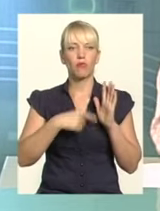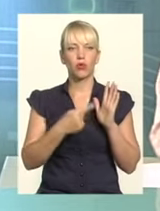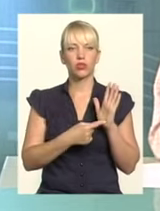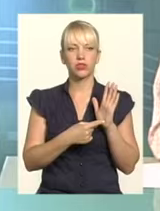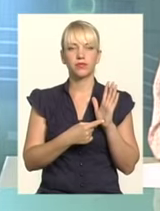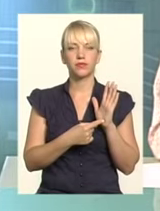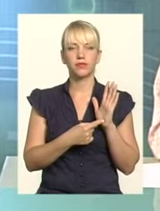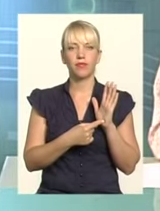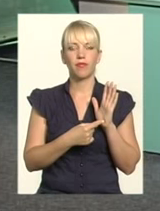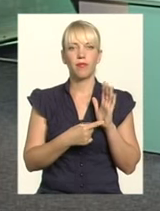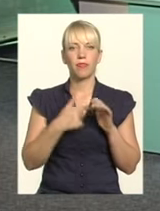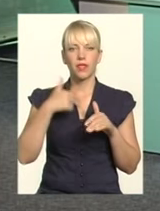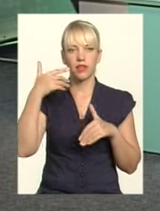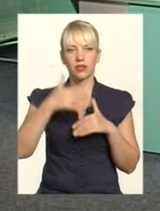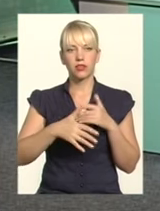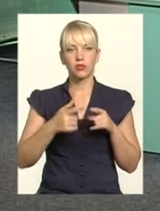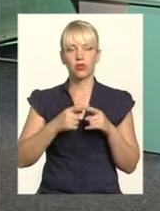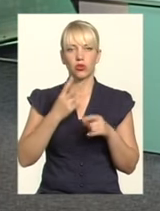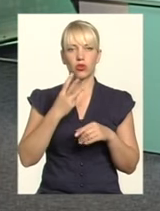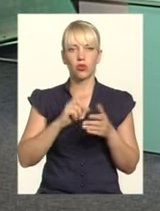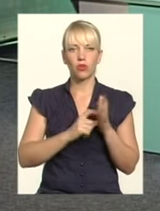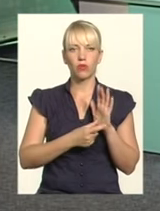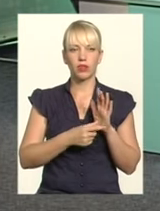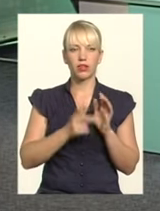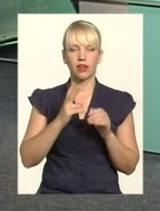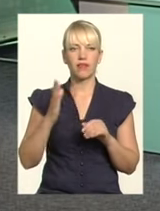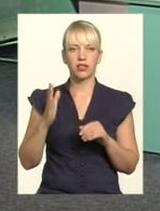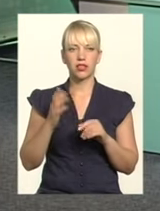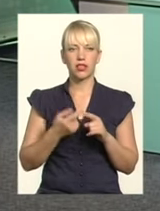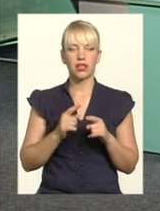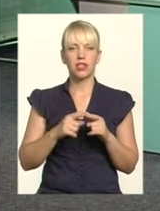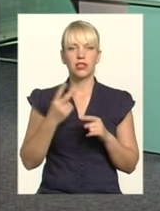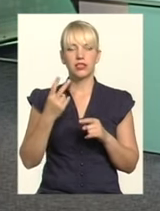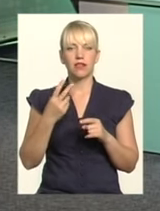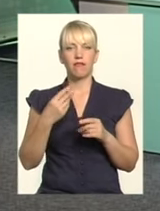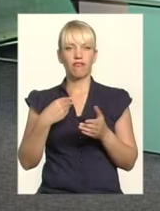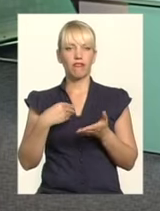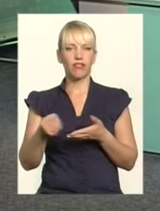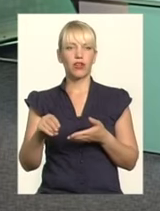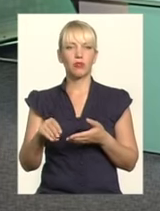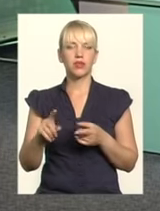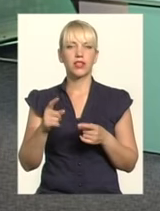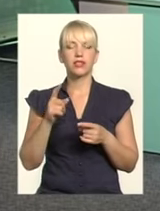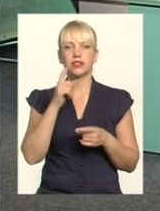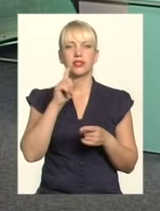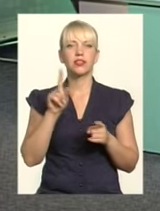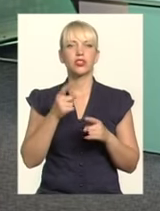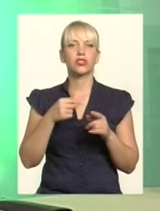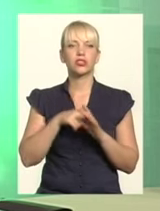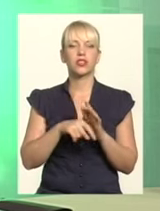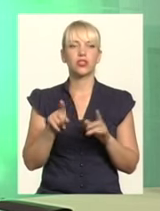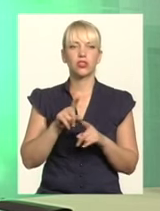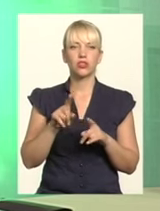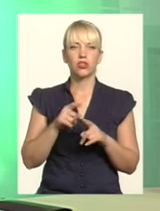Дякую. Я так зрозумів, трьохкімнатна квартира, не зрозумів, викуплена трьохкімнатна квартира. Це, виходить, чоловіком це не